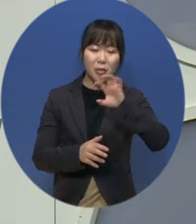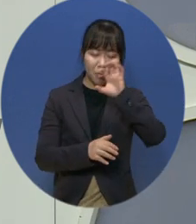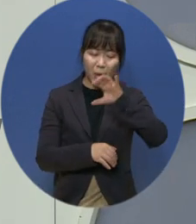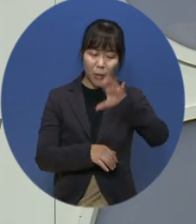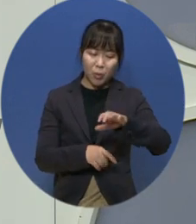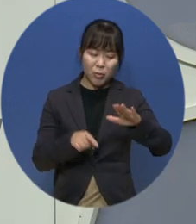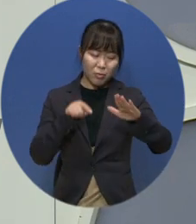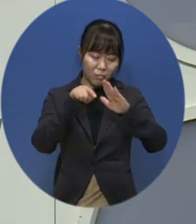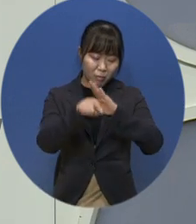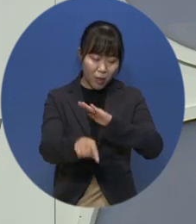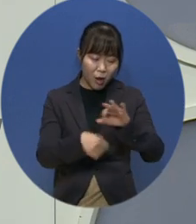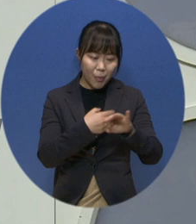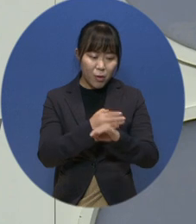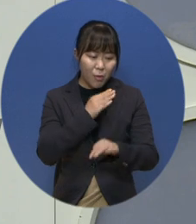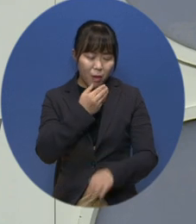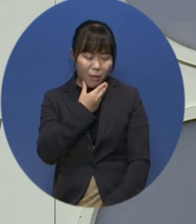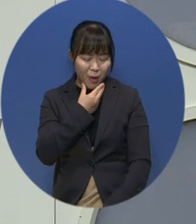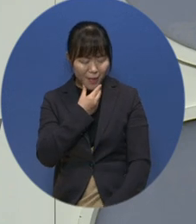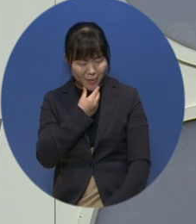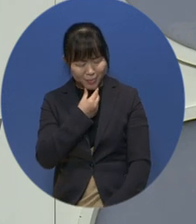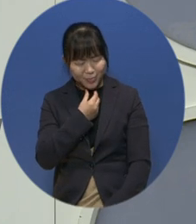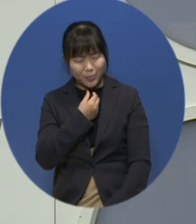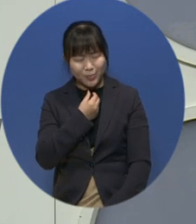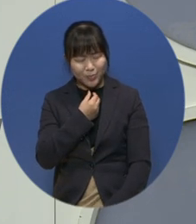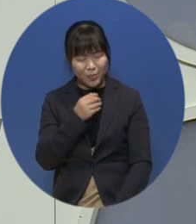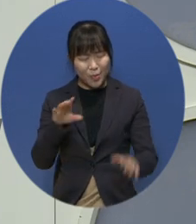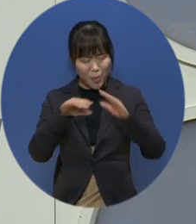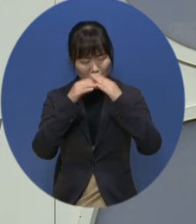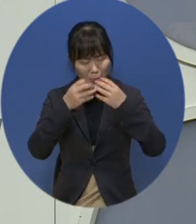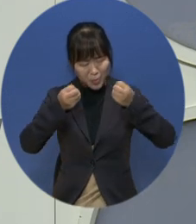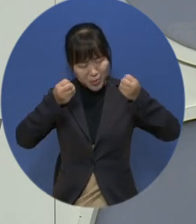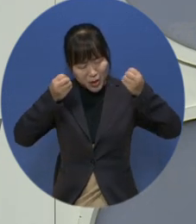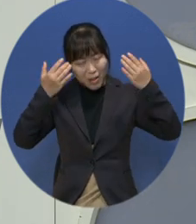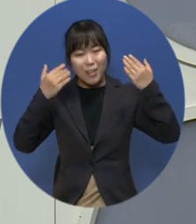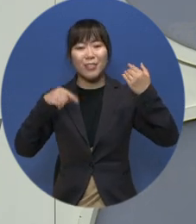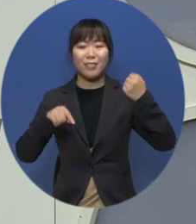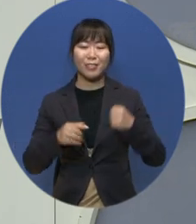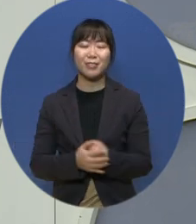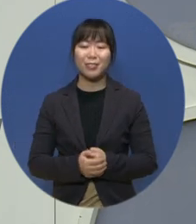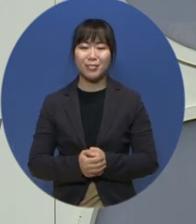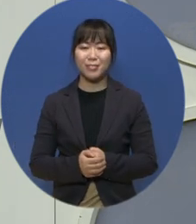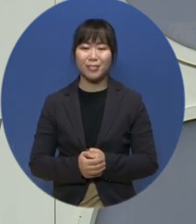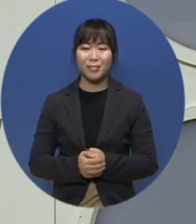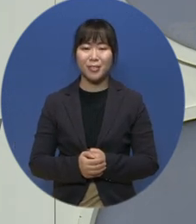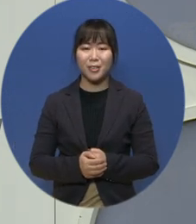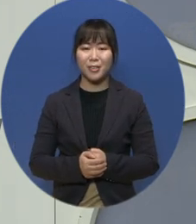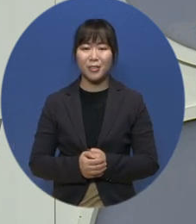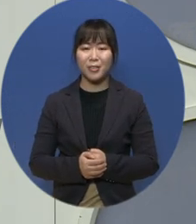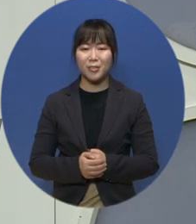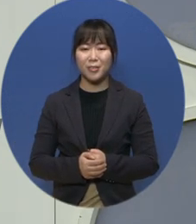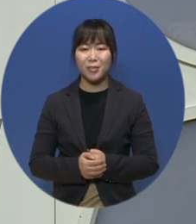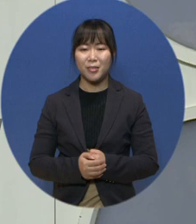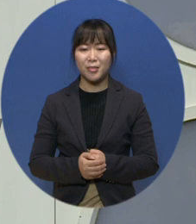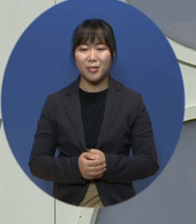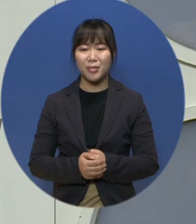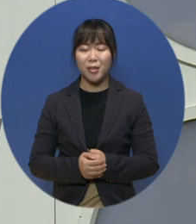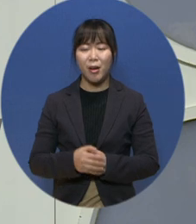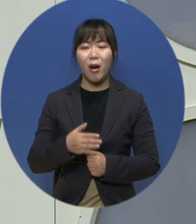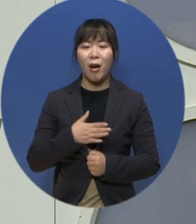들어가면 너무 행복하고 그다음에 모든 걸 다 잊어버리는 거. 맞아요. 네. 그리고